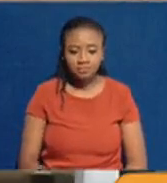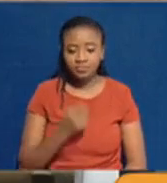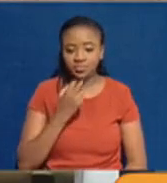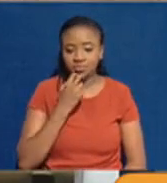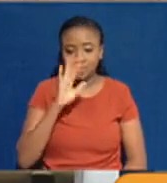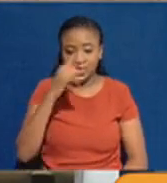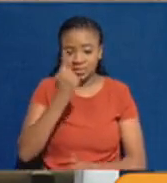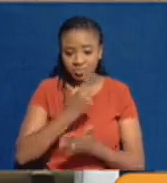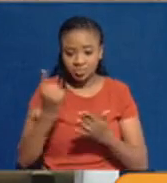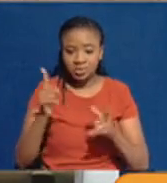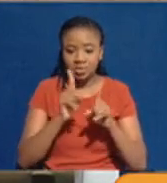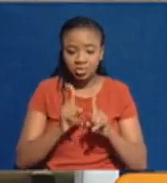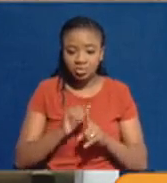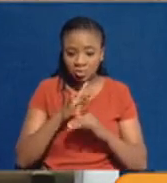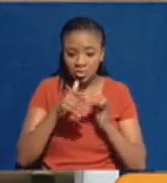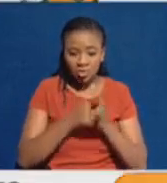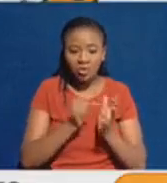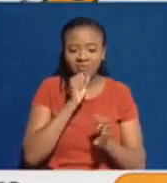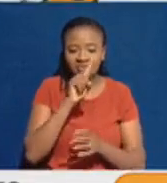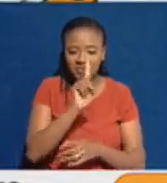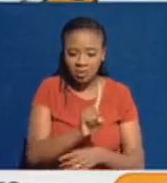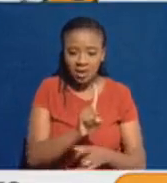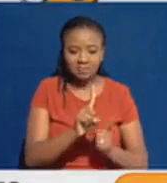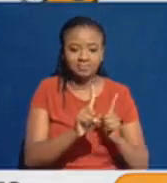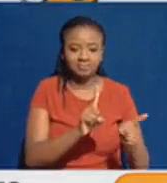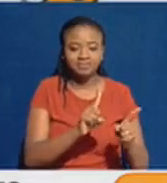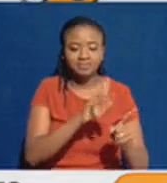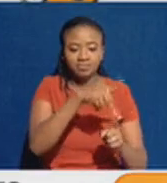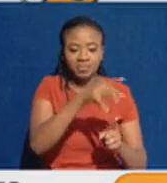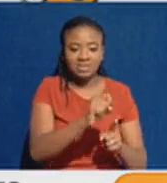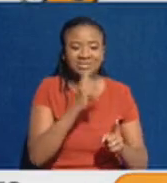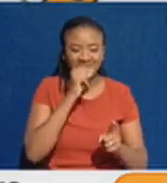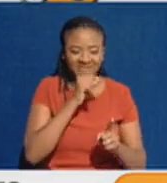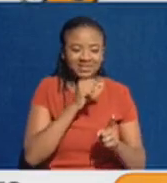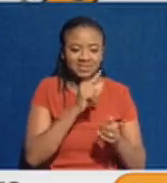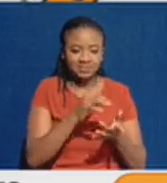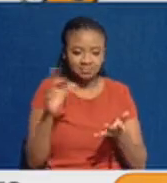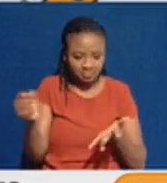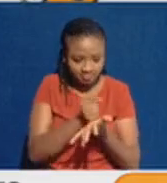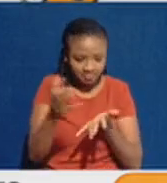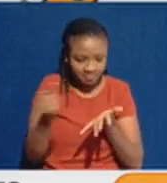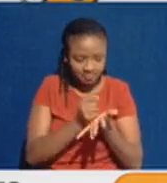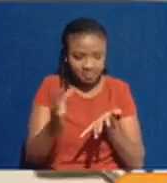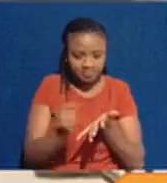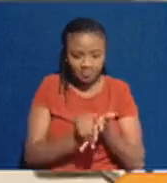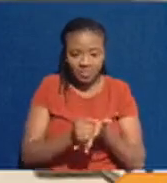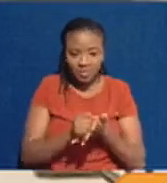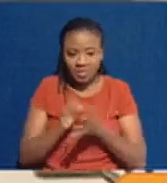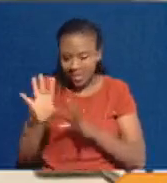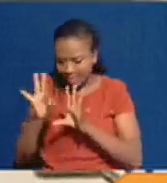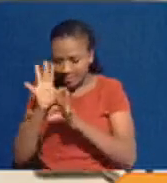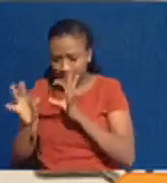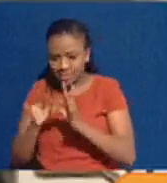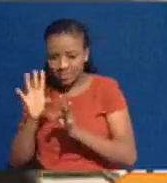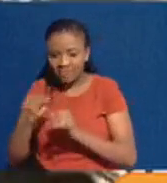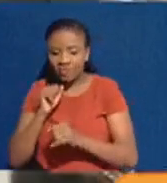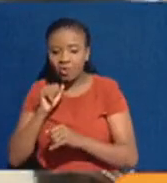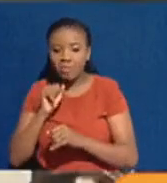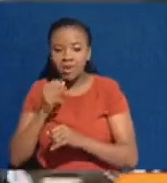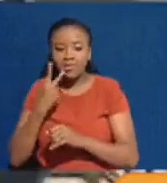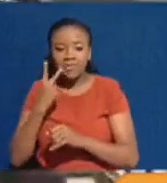Makatibu hao 51 tayari wamevuka kizuizi kikuu kwani waliteuliwa kati ya watu 250